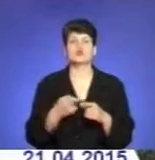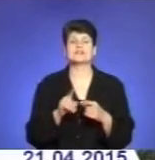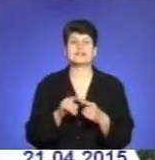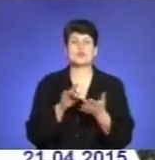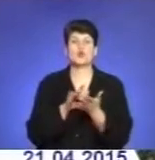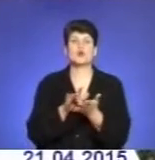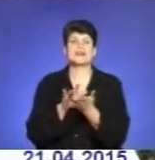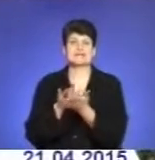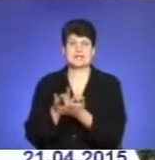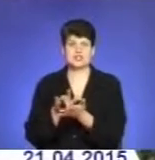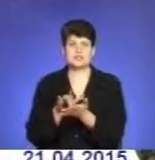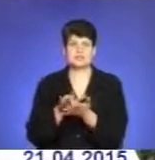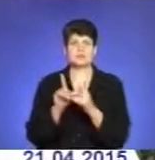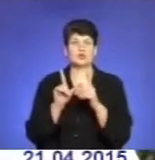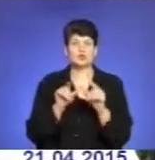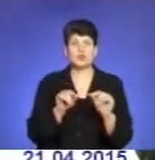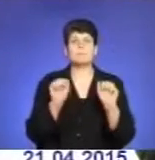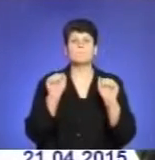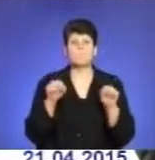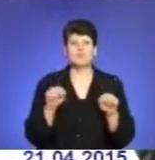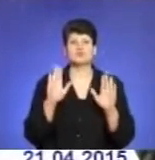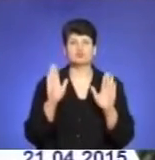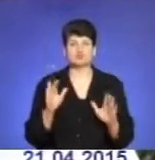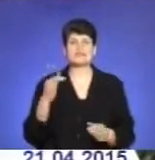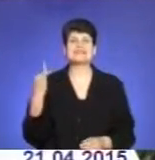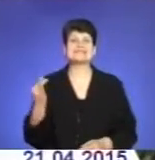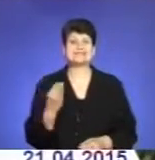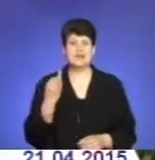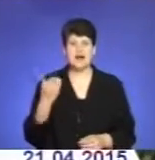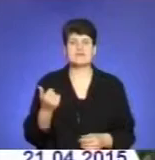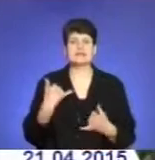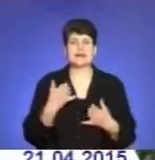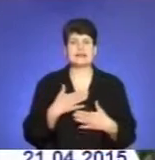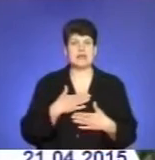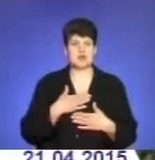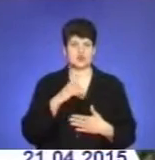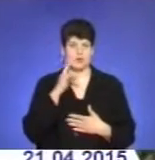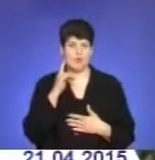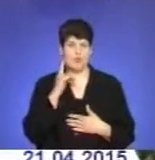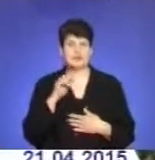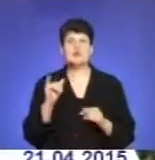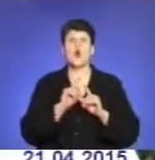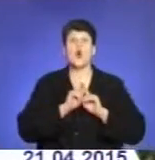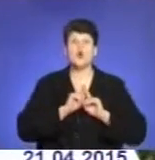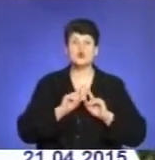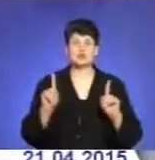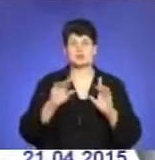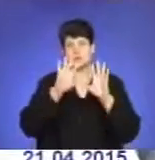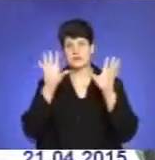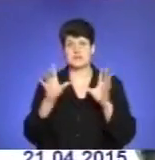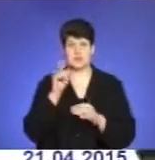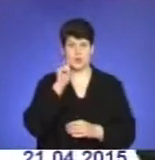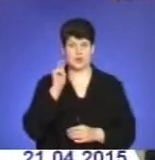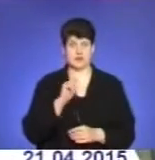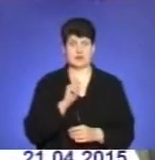туристичні тури можуть бути цікаві як і для нашої молоді, так особливо для молоді з цілої України. До